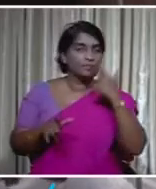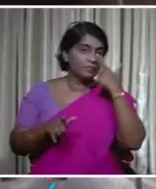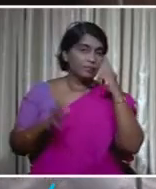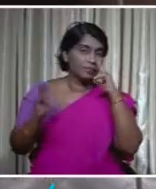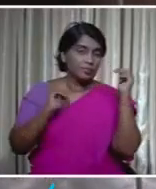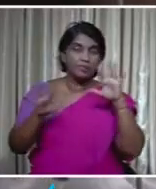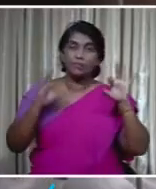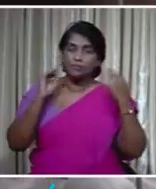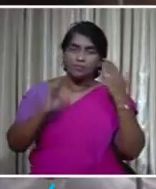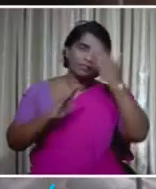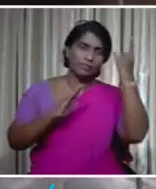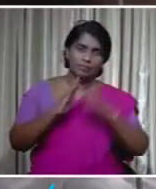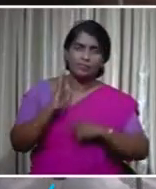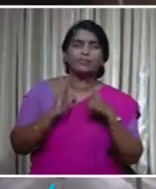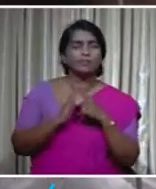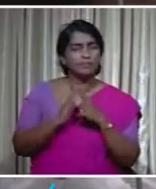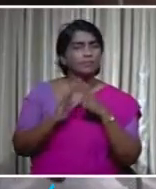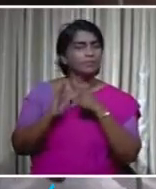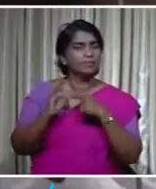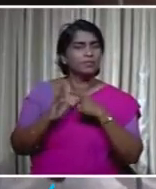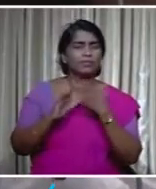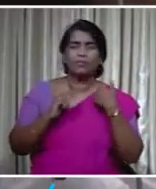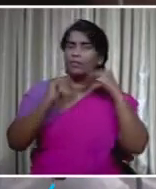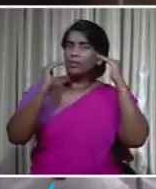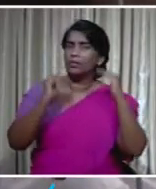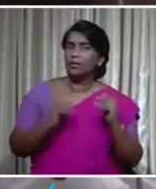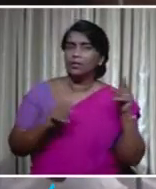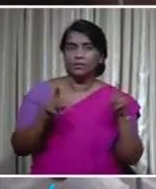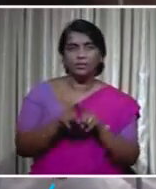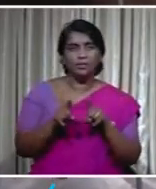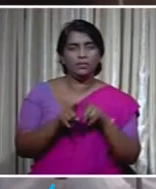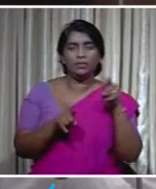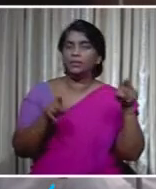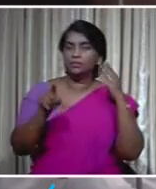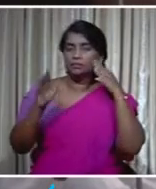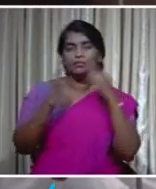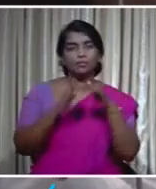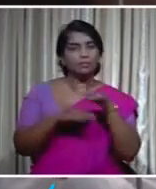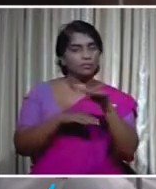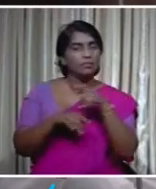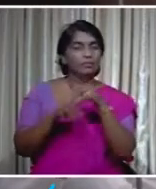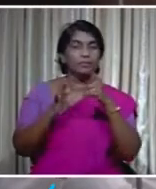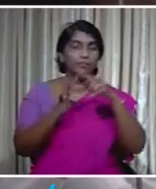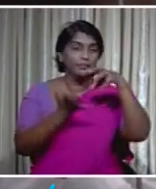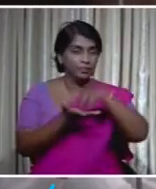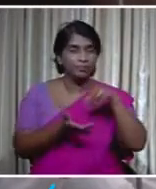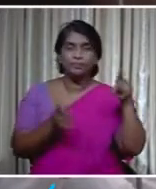யாழ்ப்பாணத்தினுடைய வறுமைக்குட்பட்ட பகுதிகள், இந்த தீவக பகுதிகளில், வடமராட்சி கிழக்கு பகுதிகளில் எல்லாம் இவ்வாறு கடமை நிறைவேற்றும்